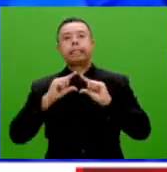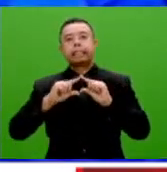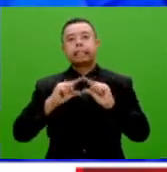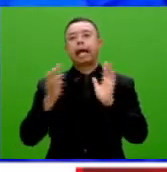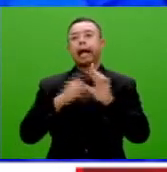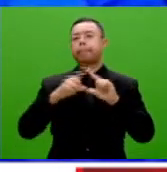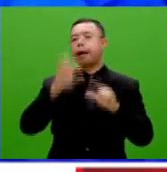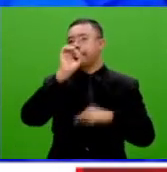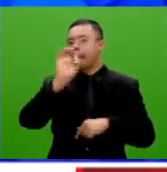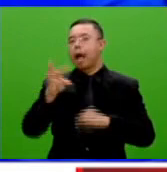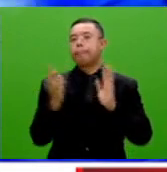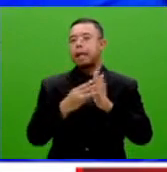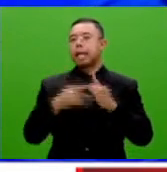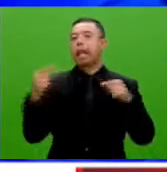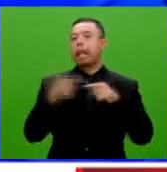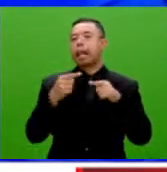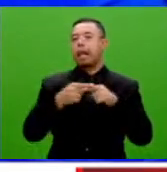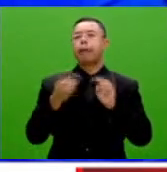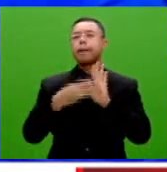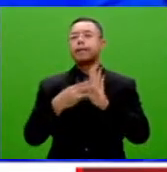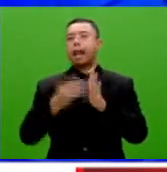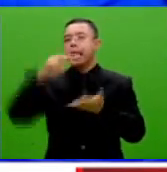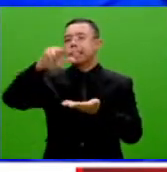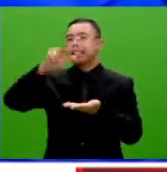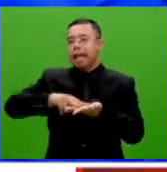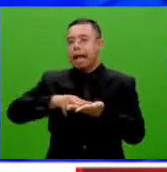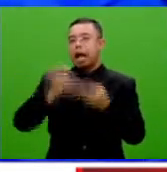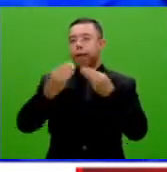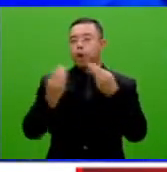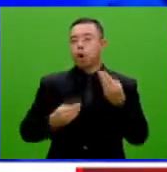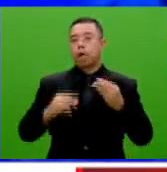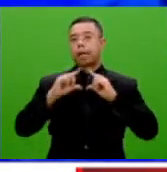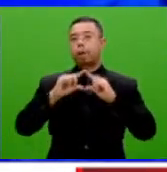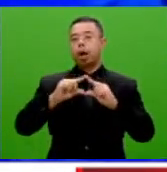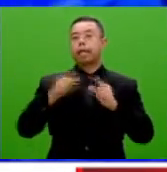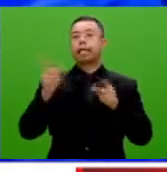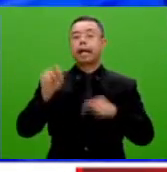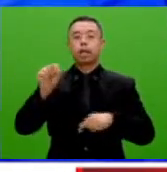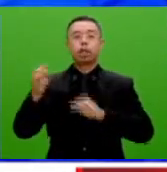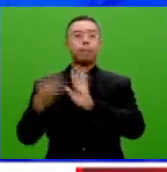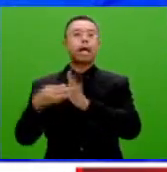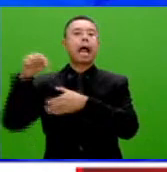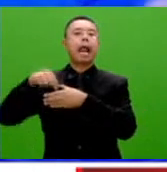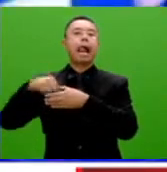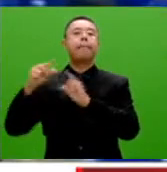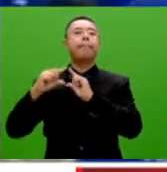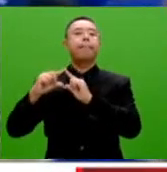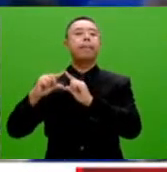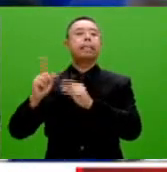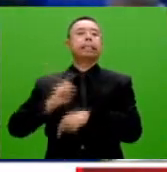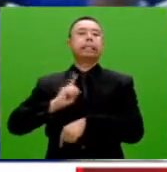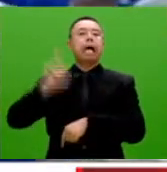menilai objek sengketa merupakan masalah penilaian keabsahan kepengurusan Partai Demokrat, sehingga merupakan masalah internal partai yang